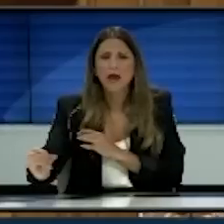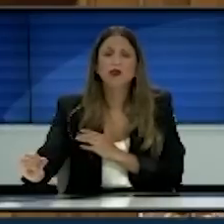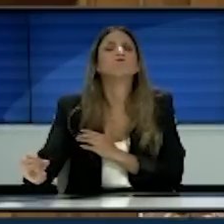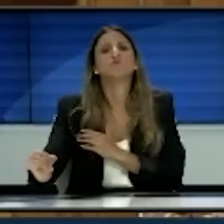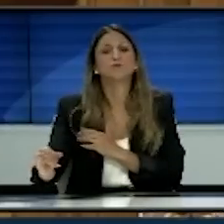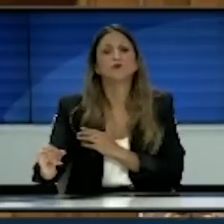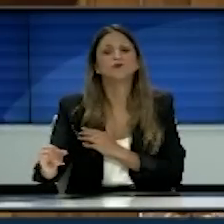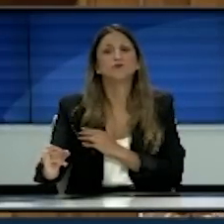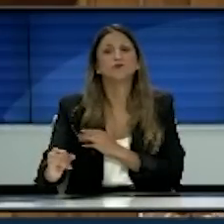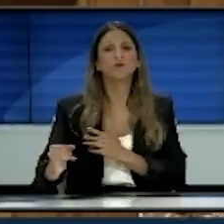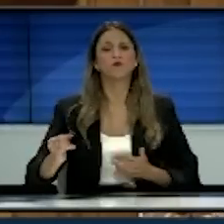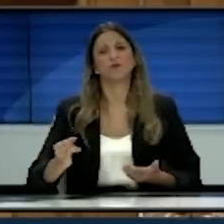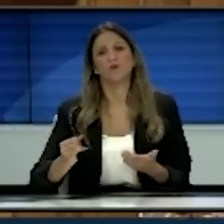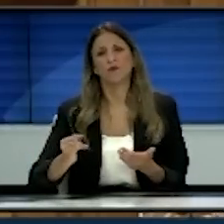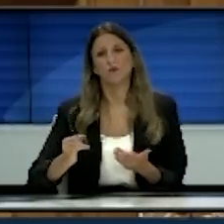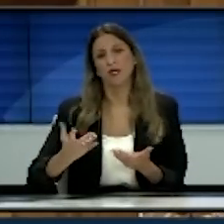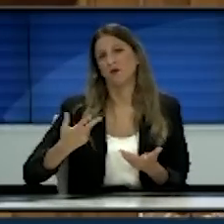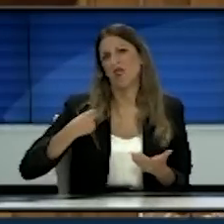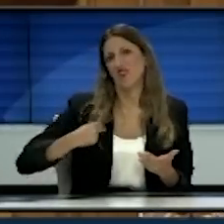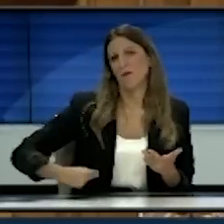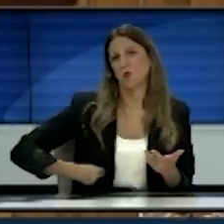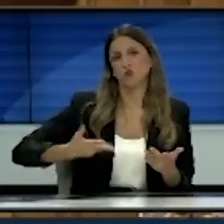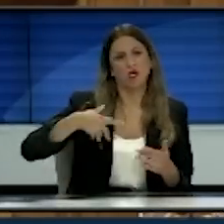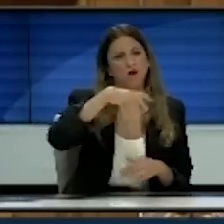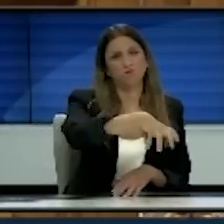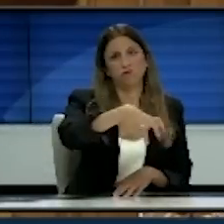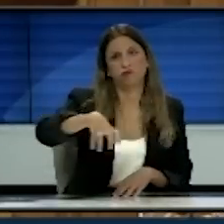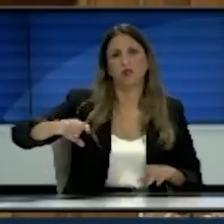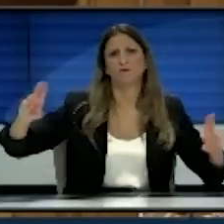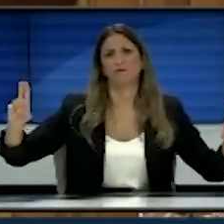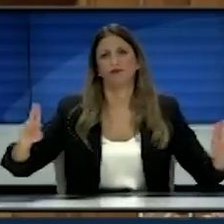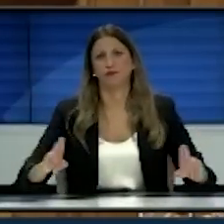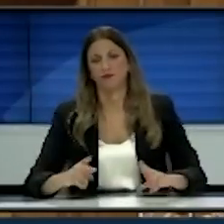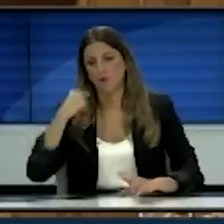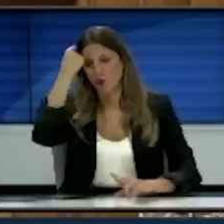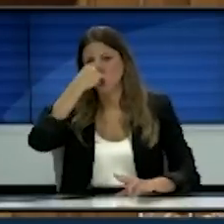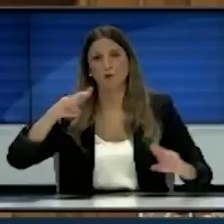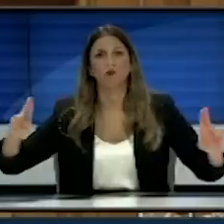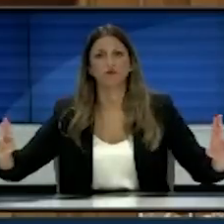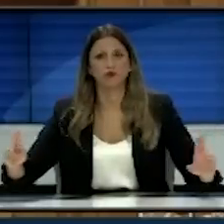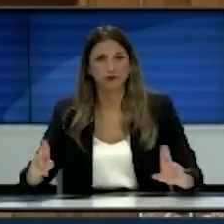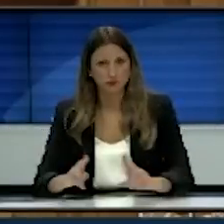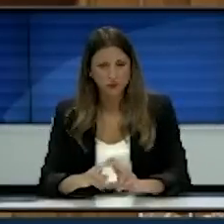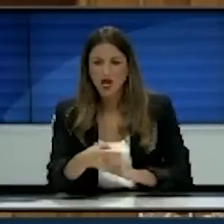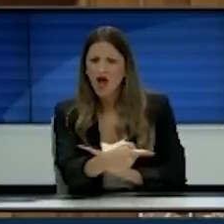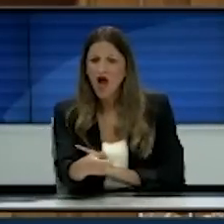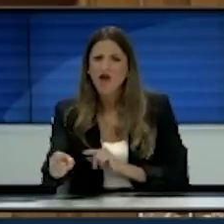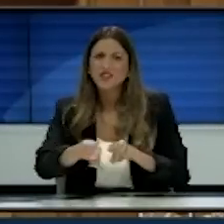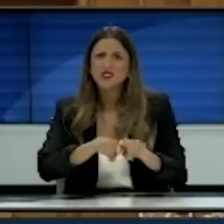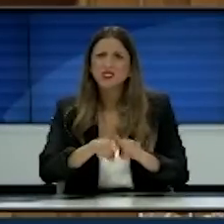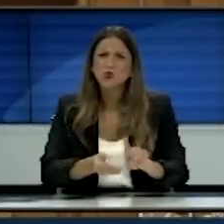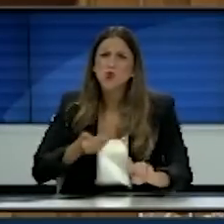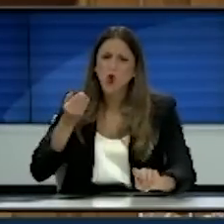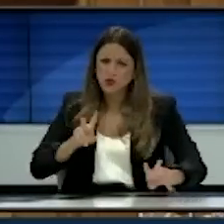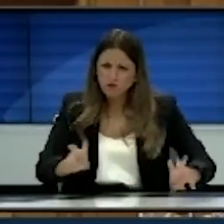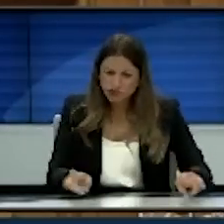και κύρια δημόσιων δομών, είτε αυτές αφορούν την παιδική προστασία, είτε την πρώιμη διάγνωση και